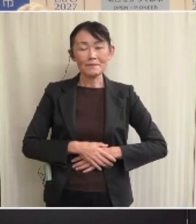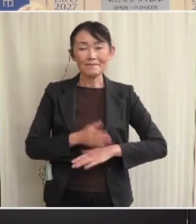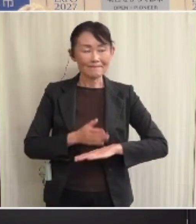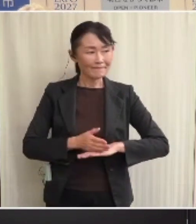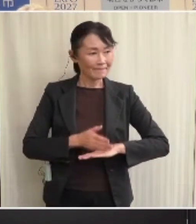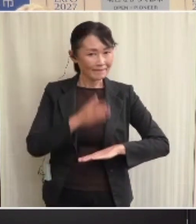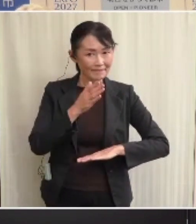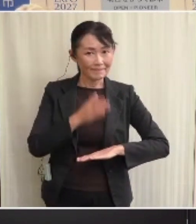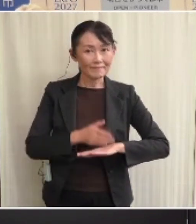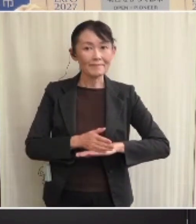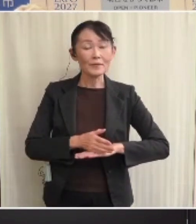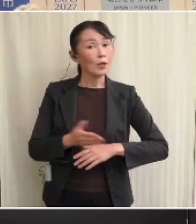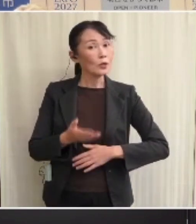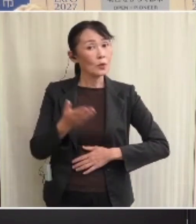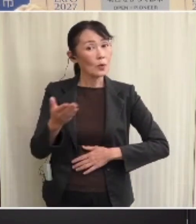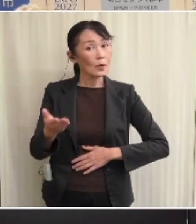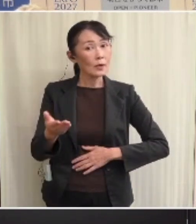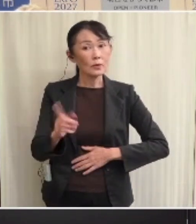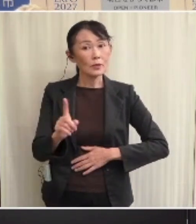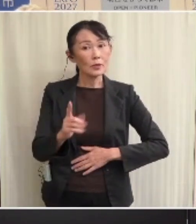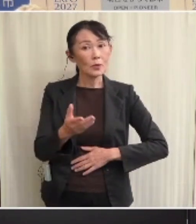その他いかがでしょうか。